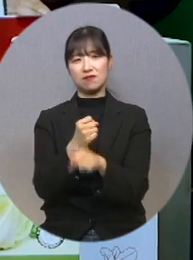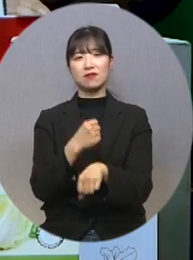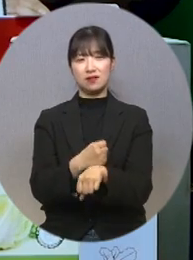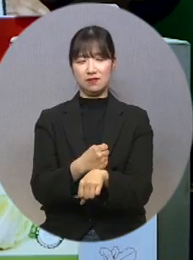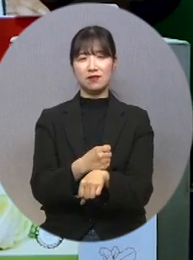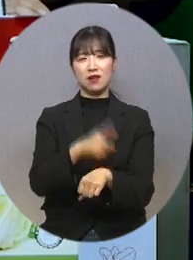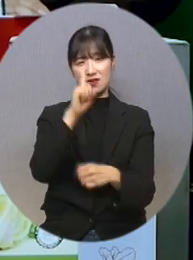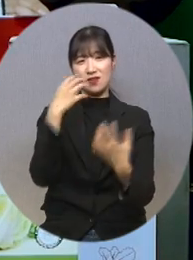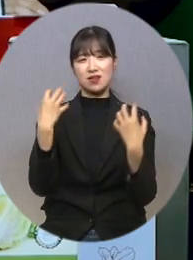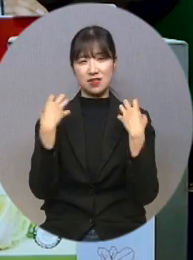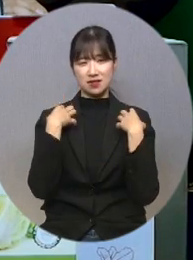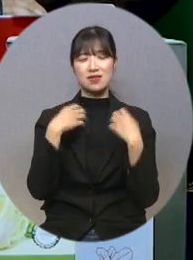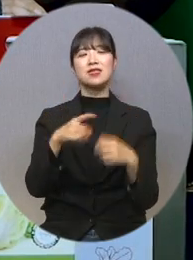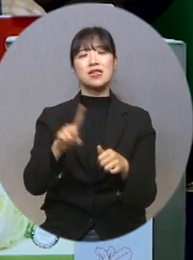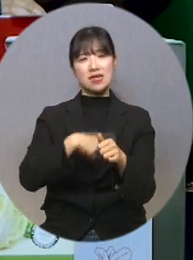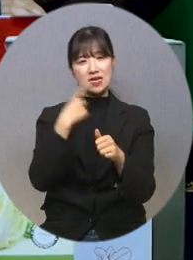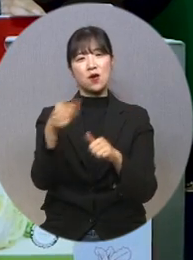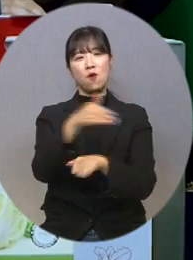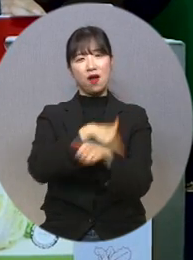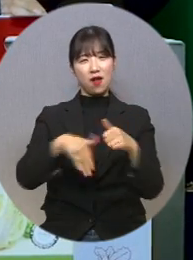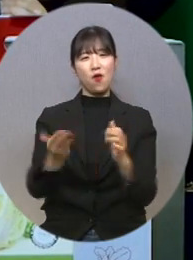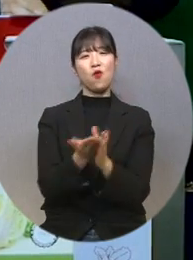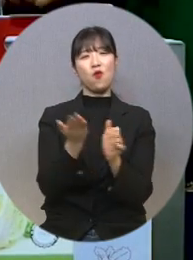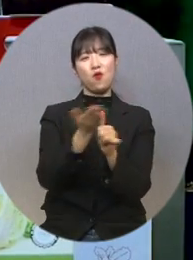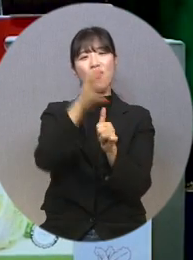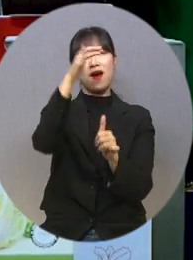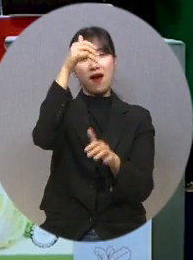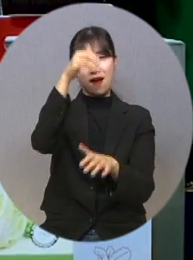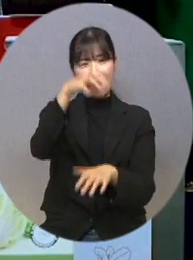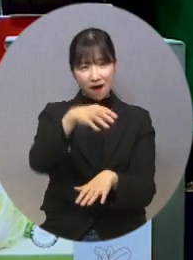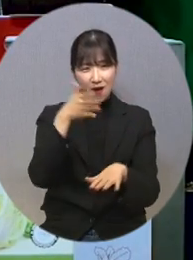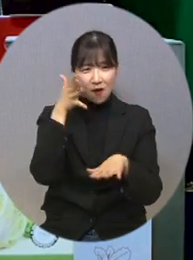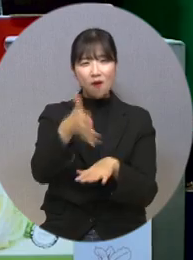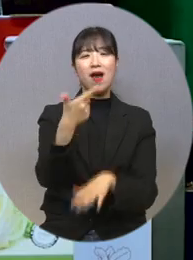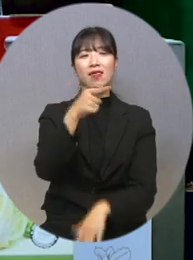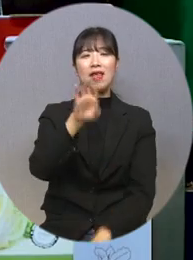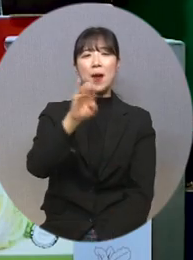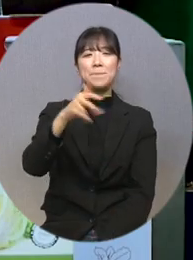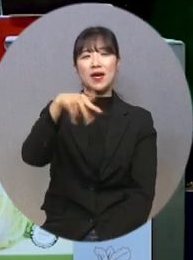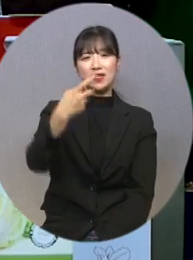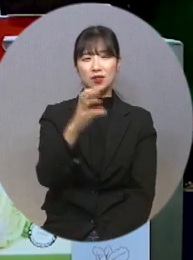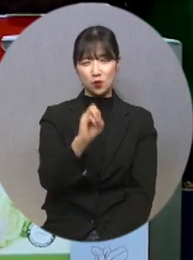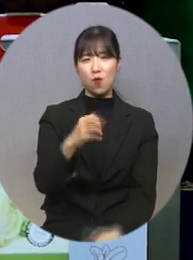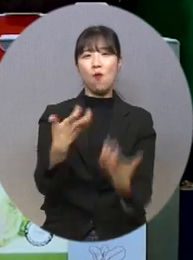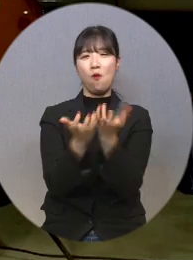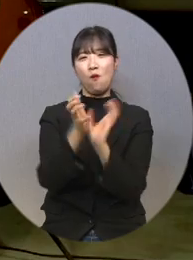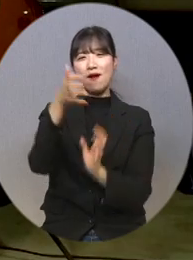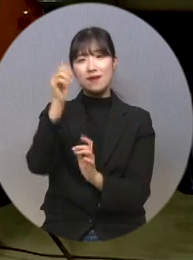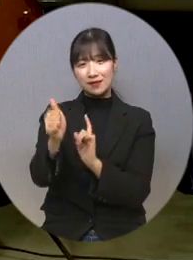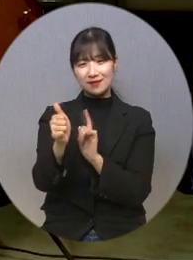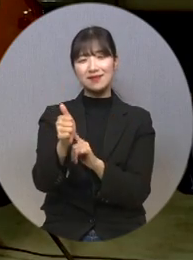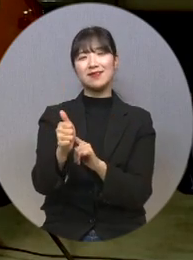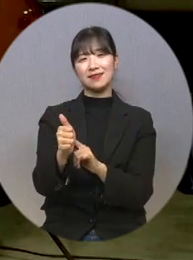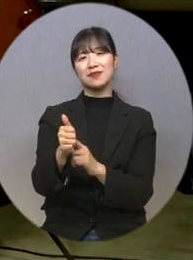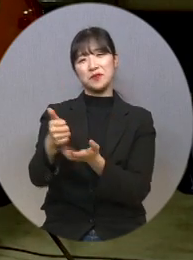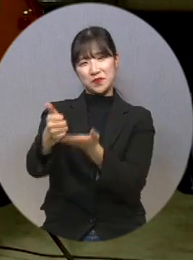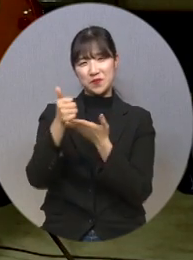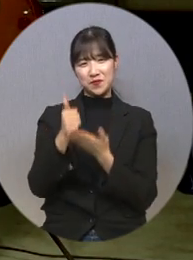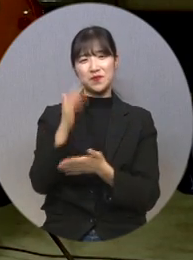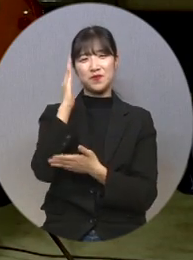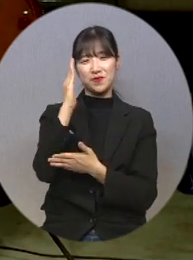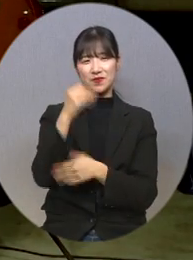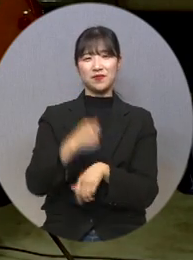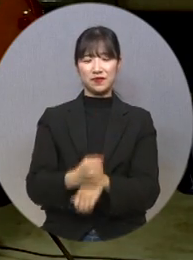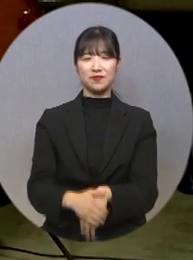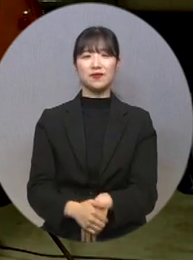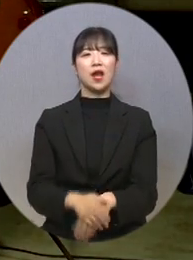한평군청 친환경농산과 나판종 과장님 모시고 네 말씀 듣겠습니다. 판매 종료 다